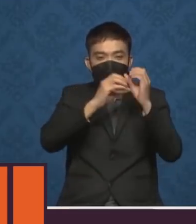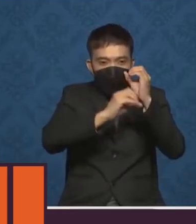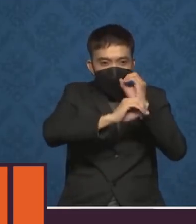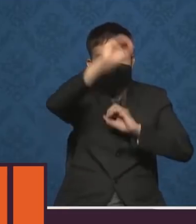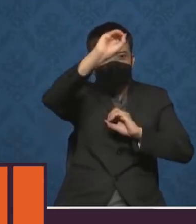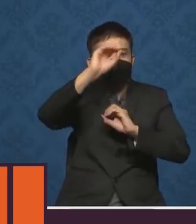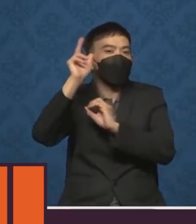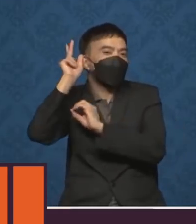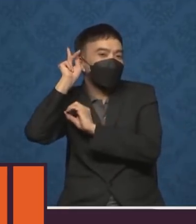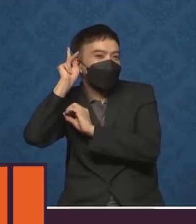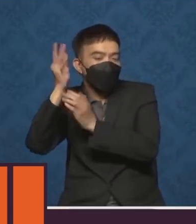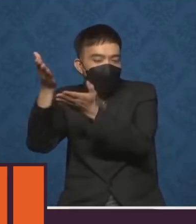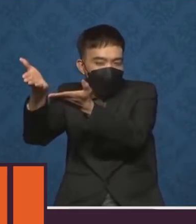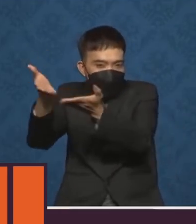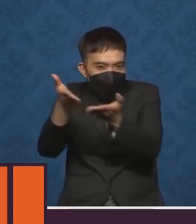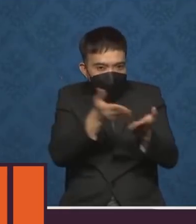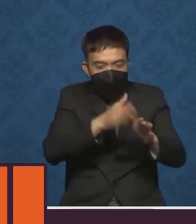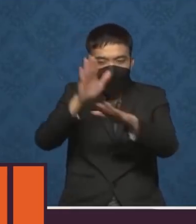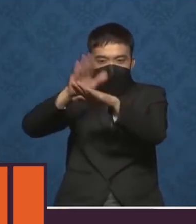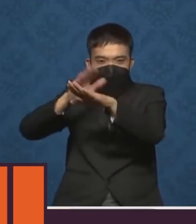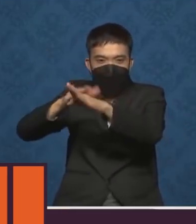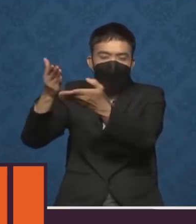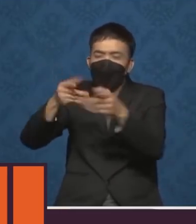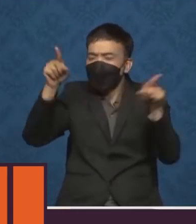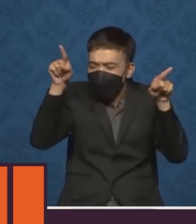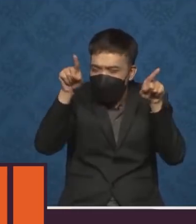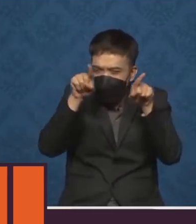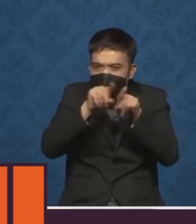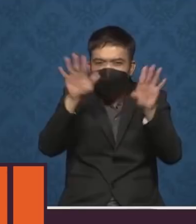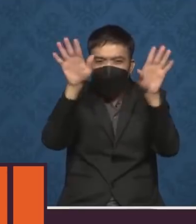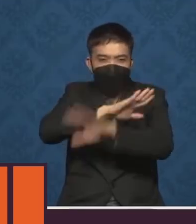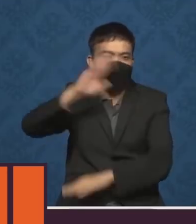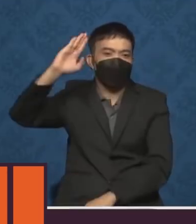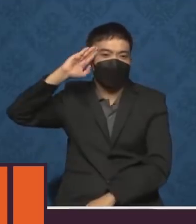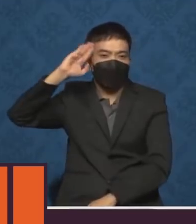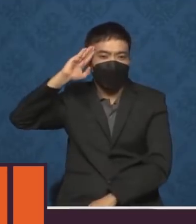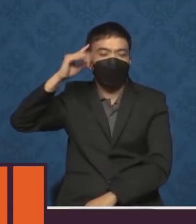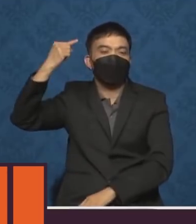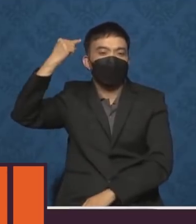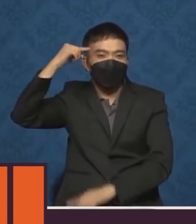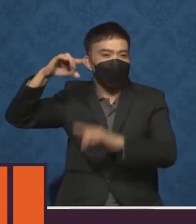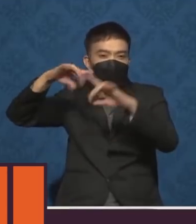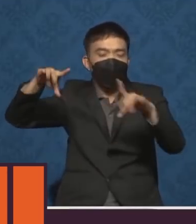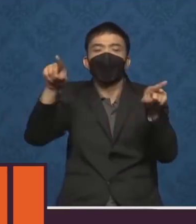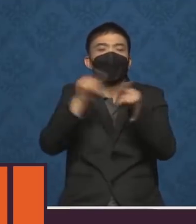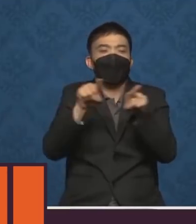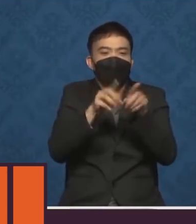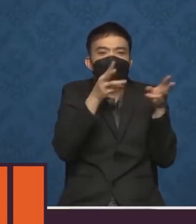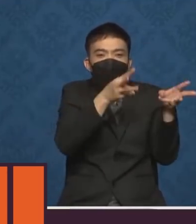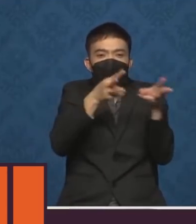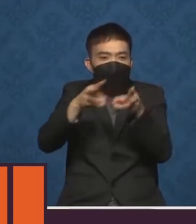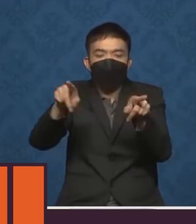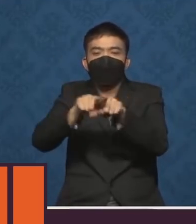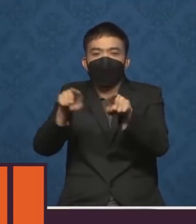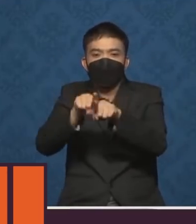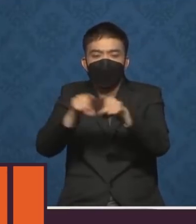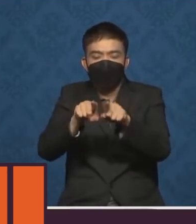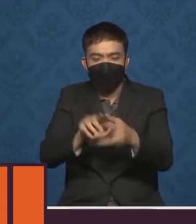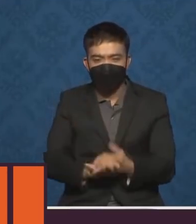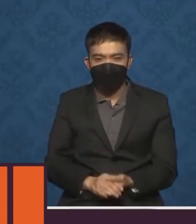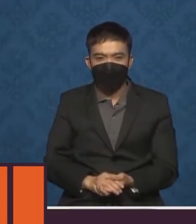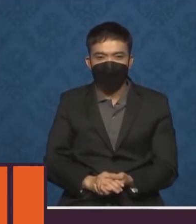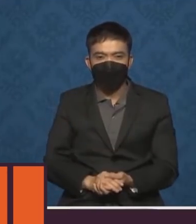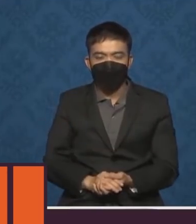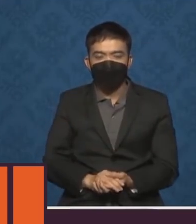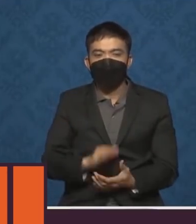ะครับในลักษณะเดียวกับที่ทหารเรียกคนที่มีทัศนคติที่ไม่เหมือนกับพวกเขาเข้าไปหารือในขณะเดียวกันนั้น